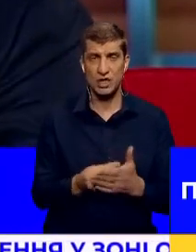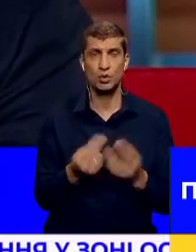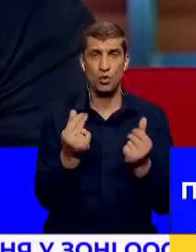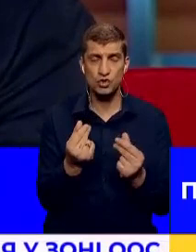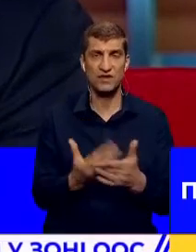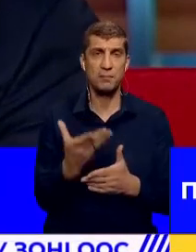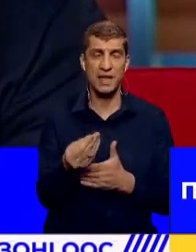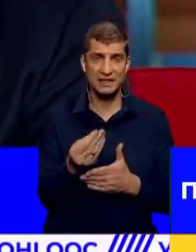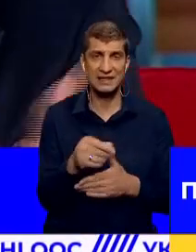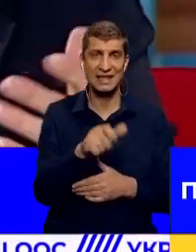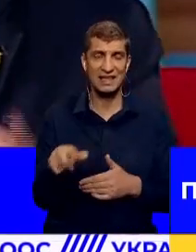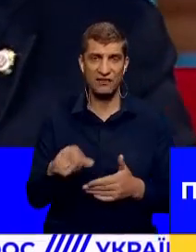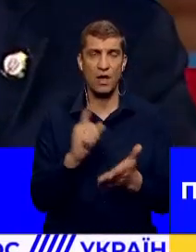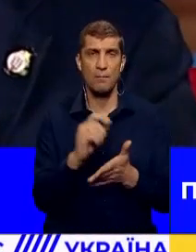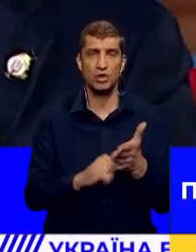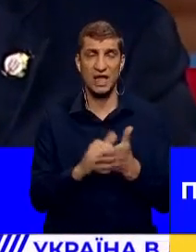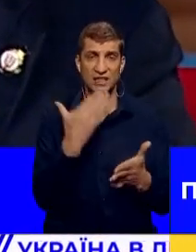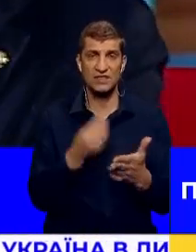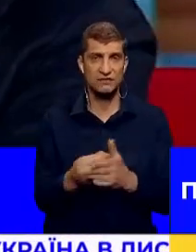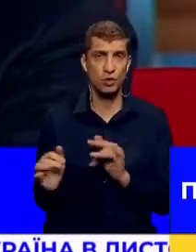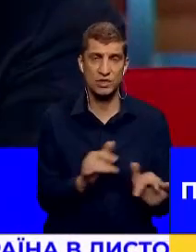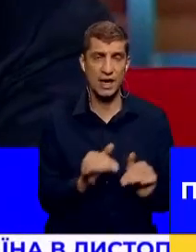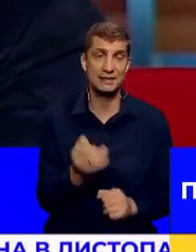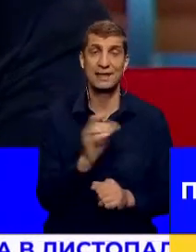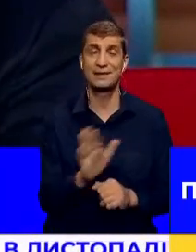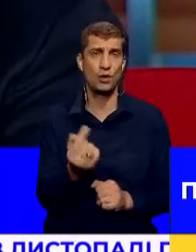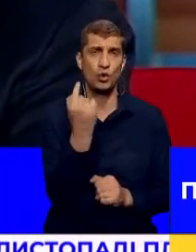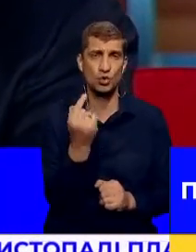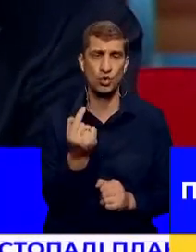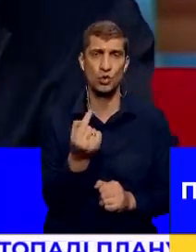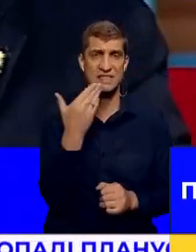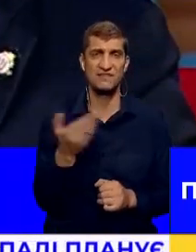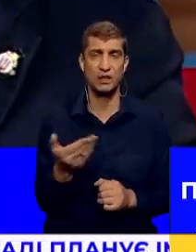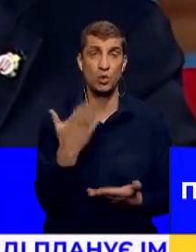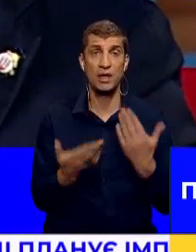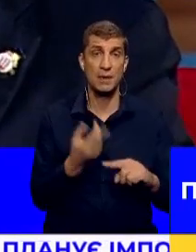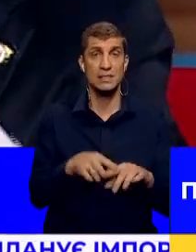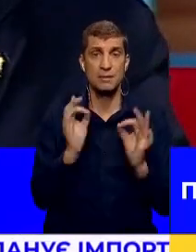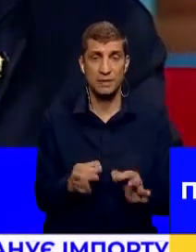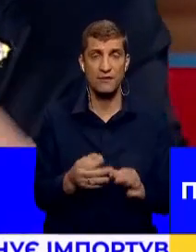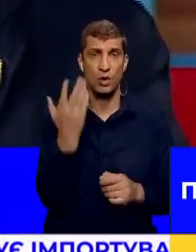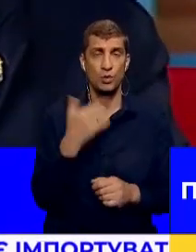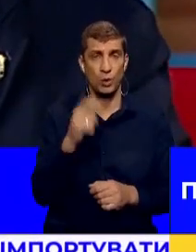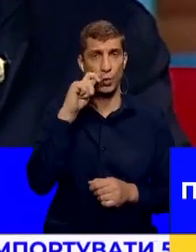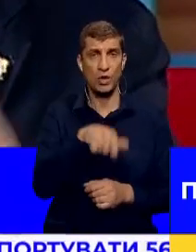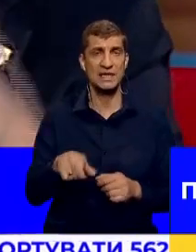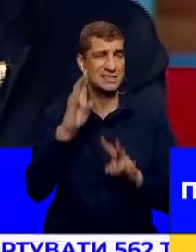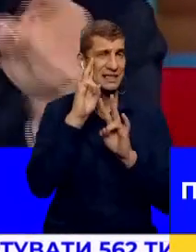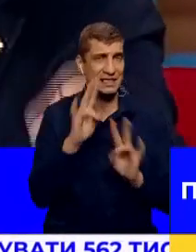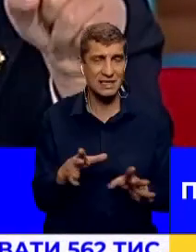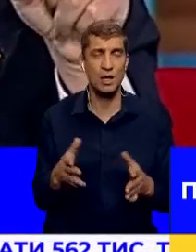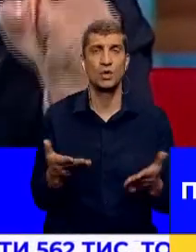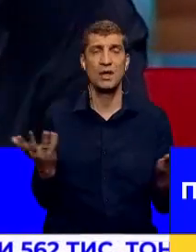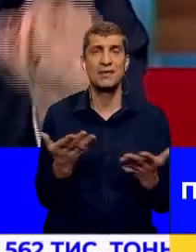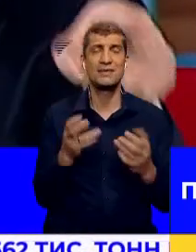коштів платників податків на свою діяльність. І ні одного звіту. Хіба це правильно, коли українці не знають,